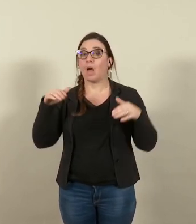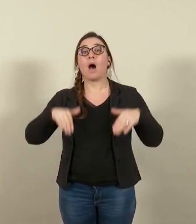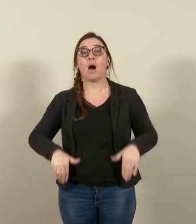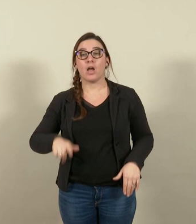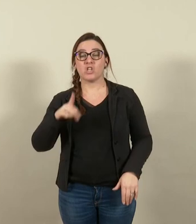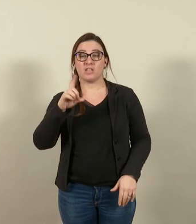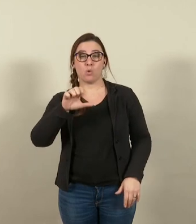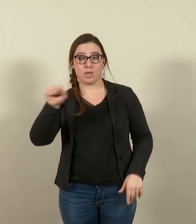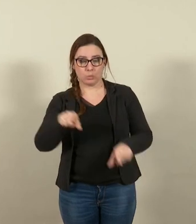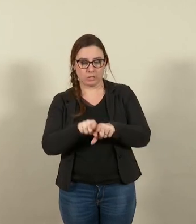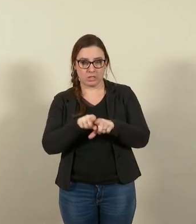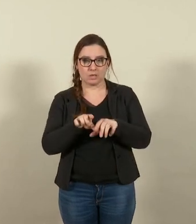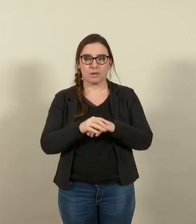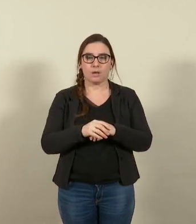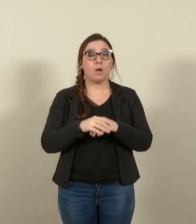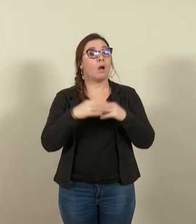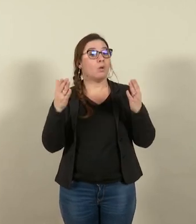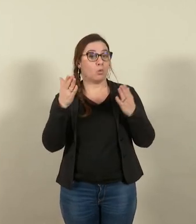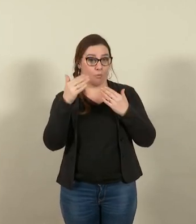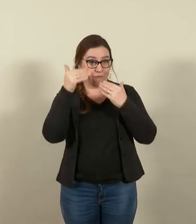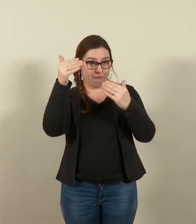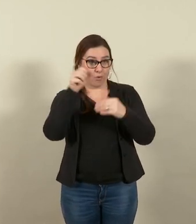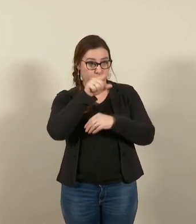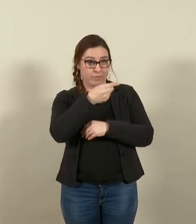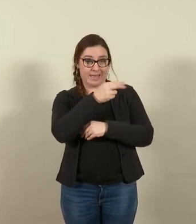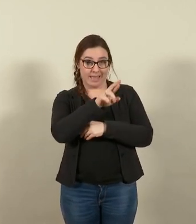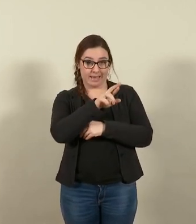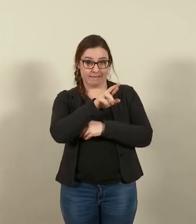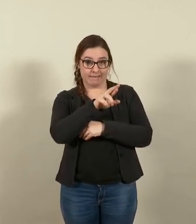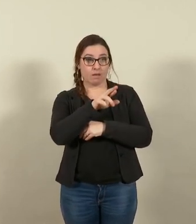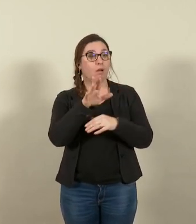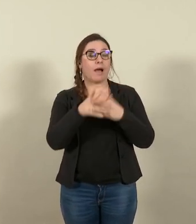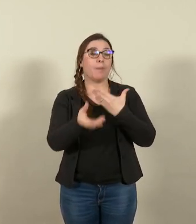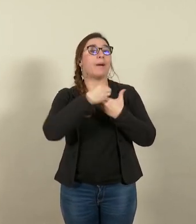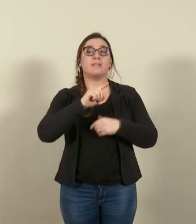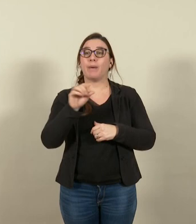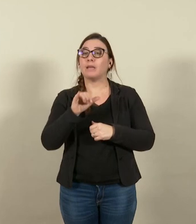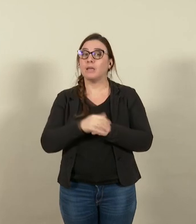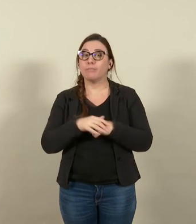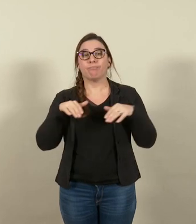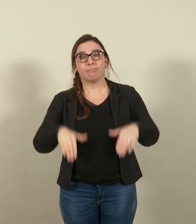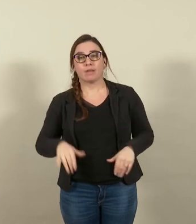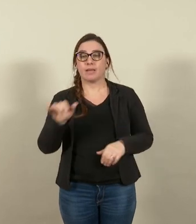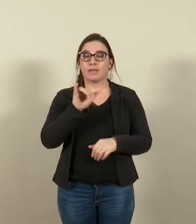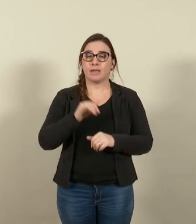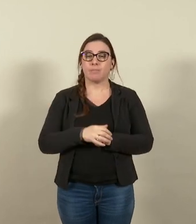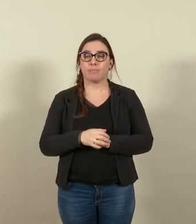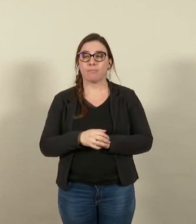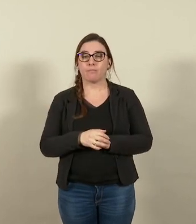gdes et donc le vœux de NR a qui ne prend pas part au vote qui s'abstient